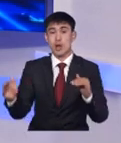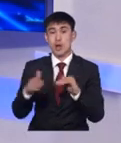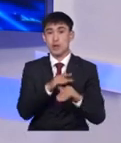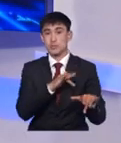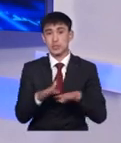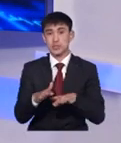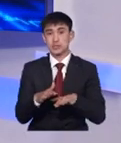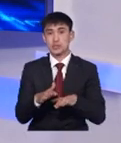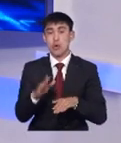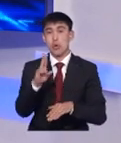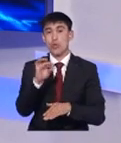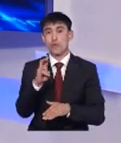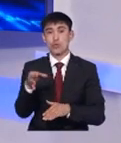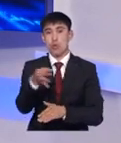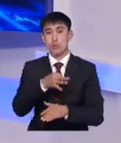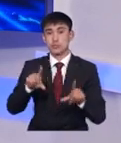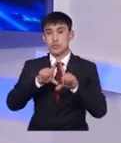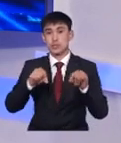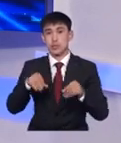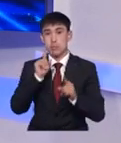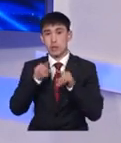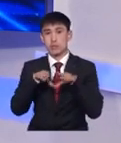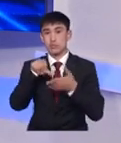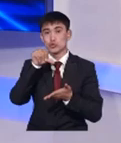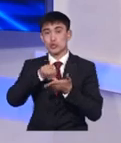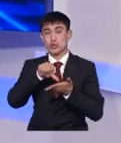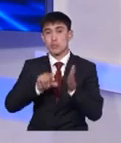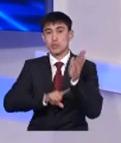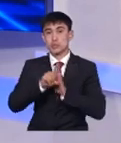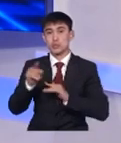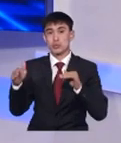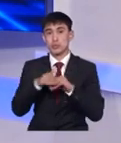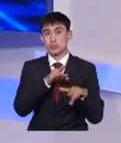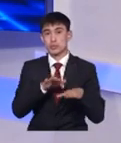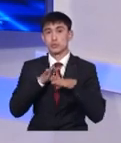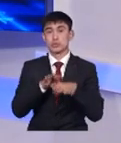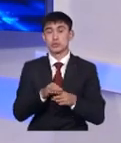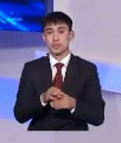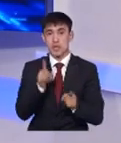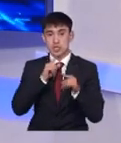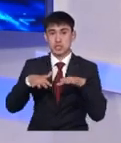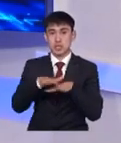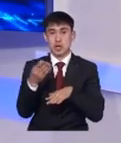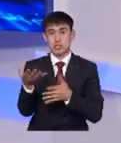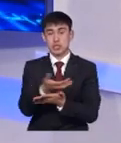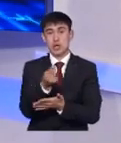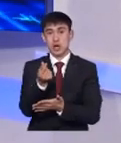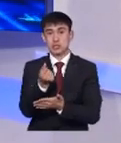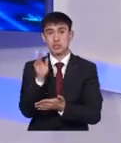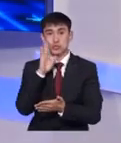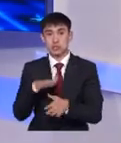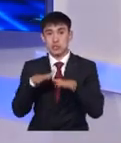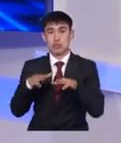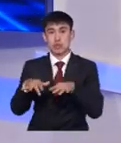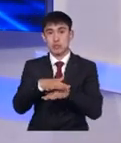Қайырымдылық қайырлы іс. Қонаевта облыстық мектеп парламенті мүшелерінің бастауымен қайырымдылық кеші өтті. Жиналған қаражат су тасқыны болған